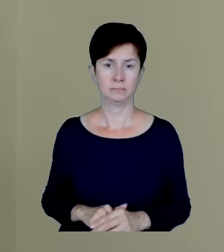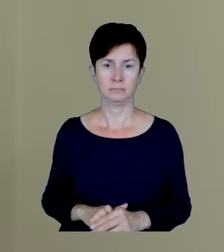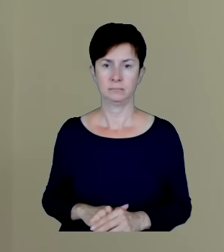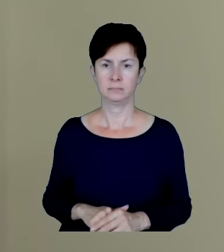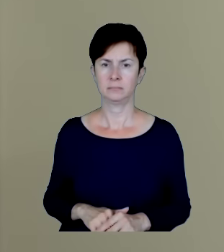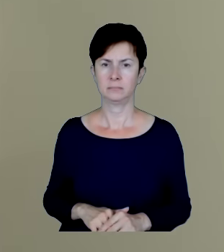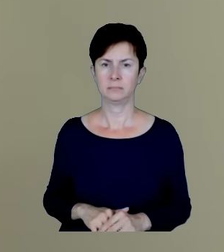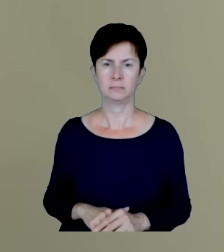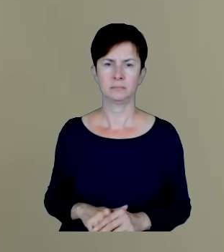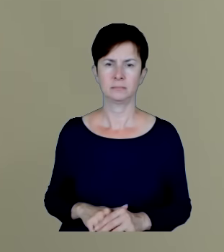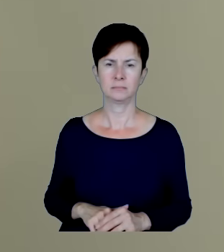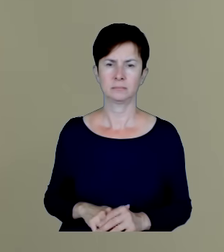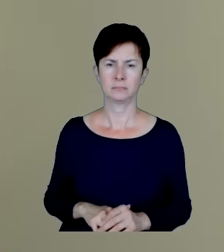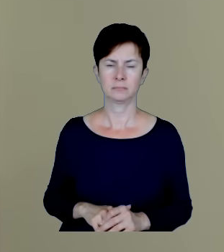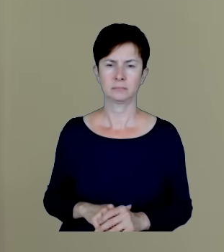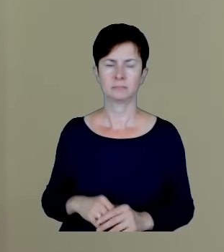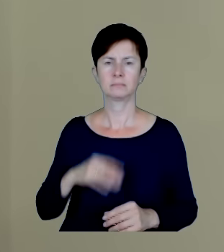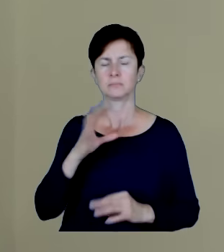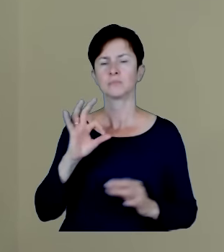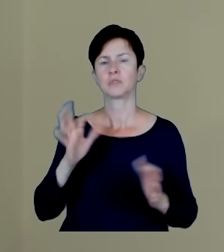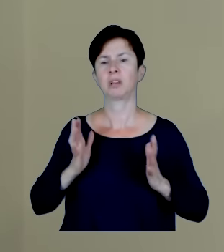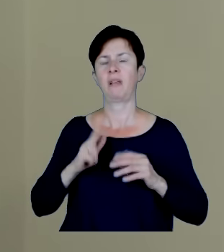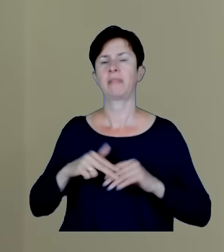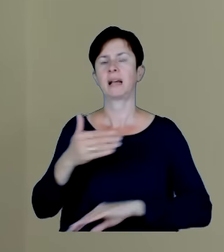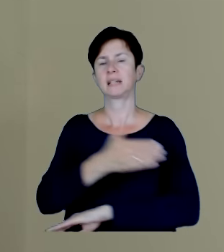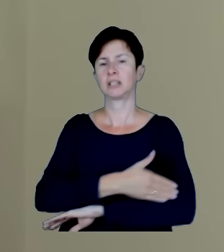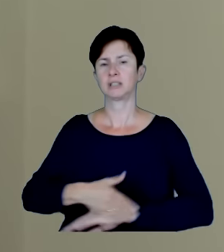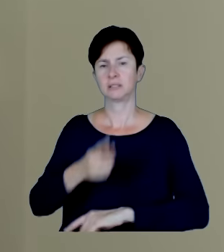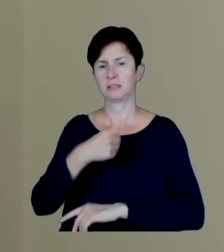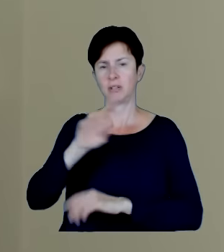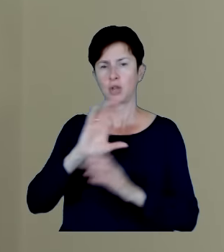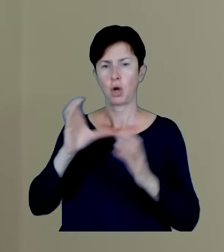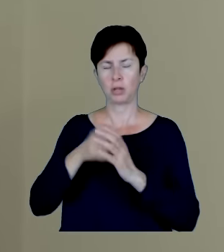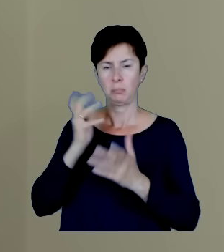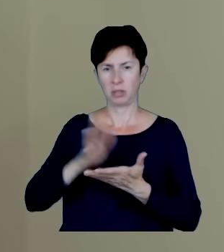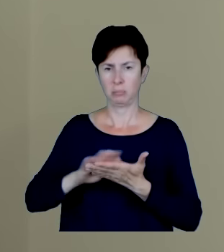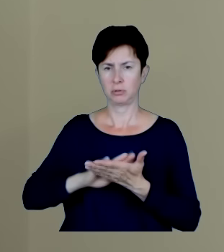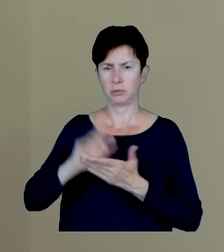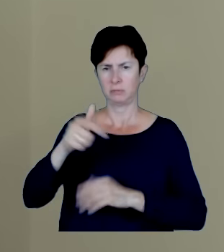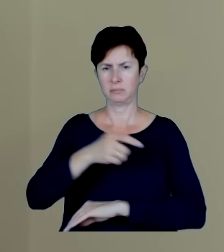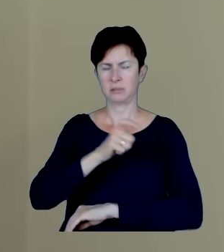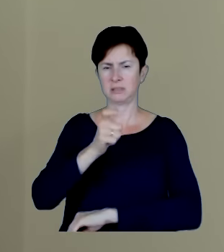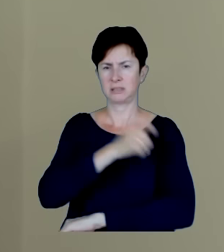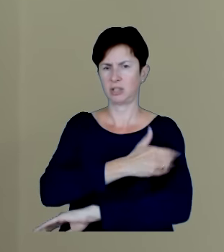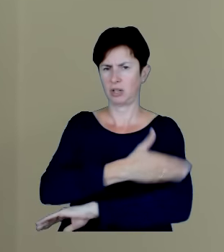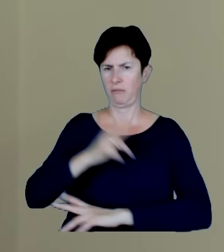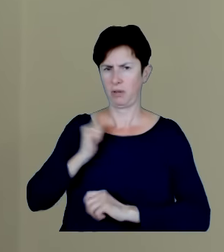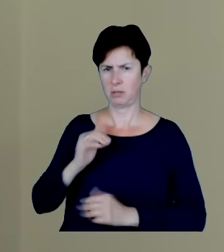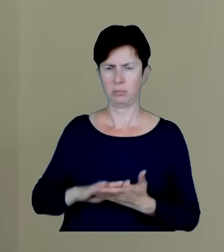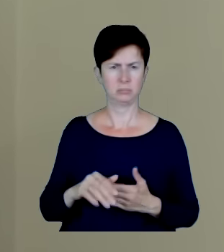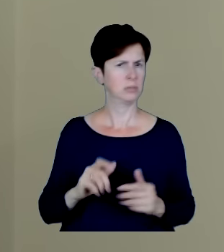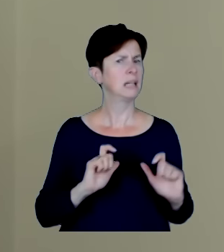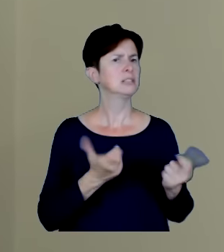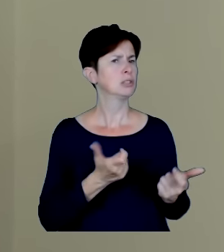pytanie o kwestie związane z bezpieczeństwem, z tym, co dzieje się na granicy. Czy wasza koalicja przeprosi Straż Graniczną i Wojsko Polskie? Za co? Za